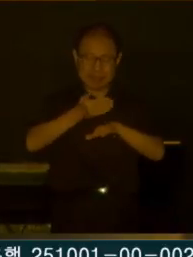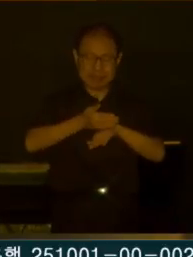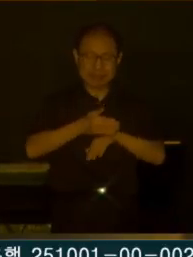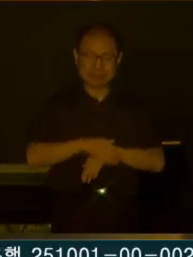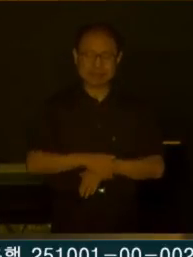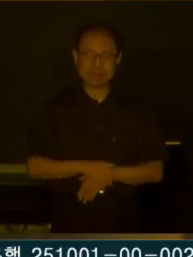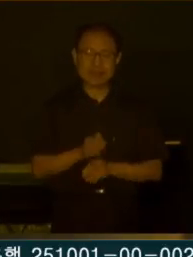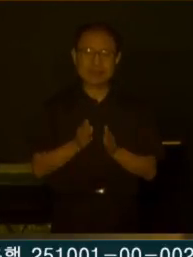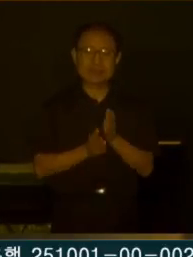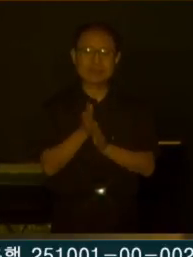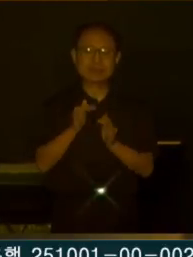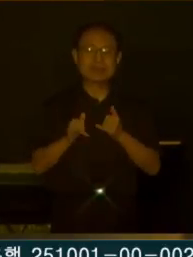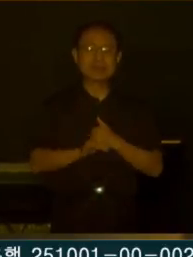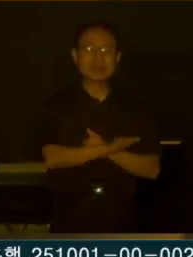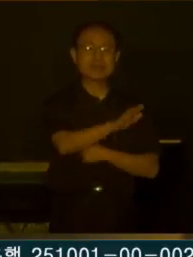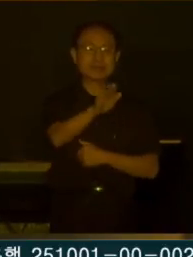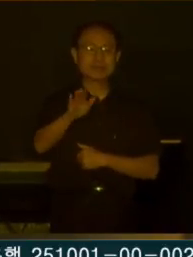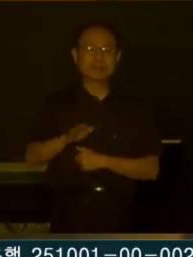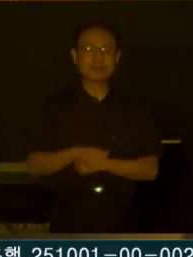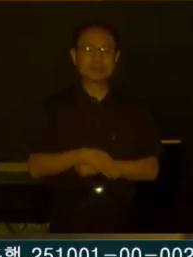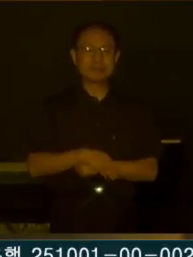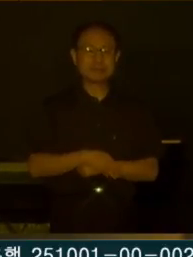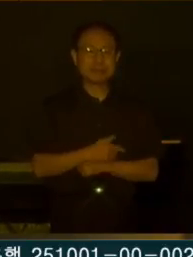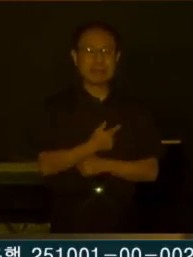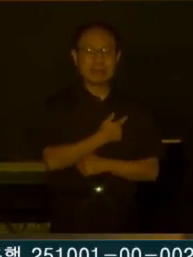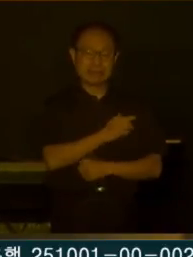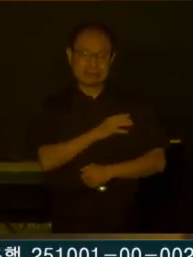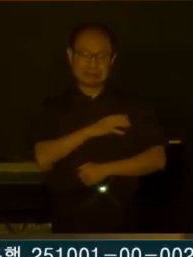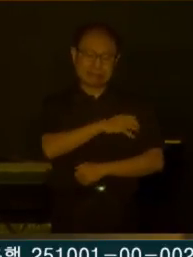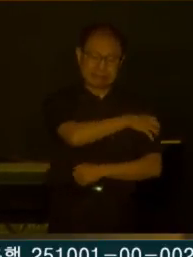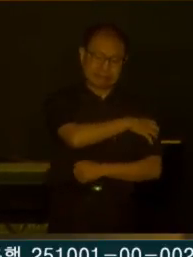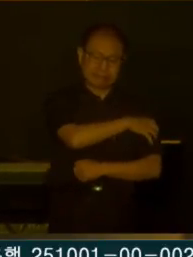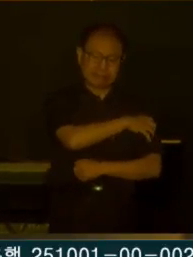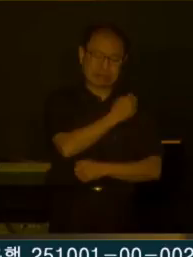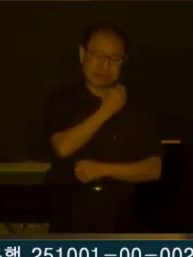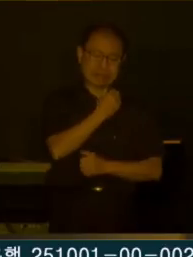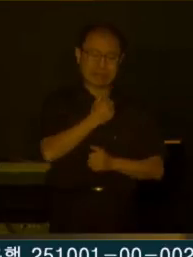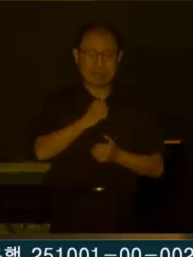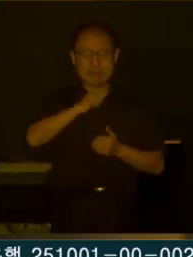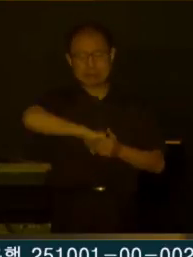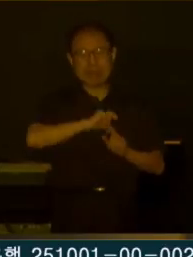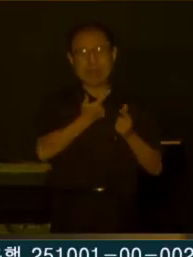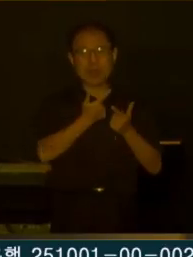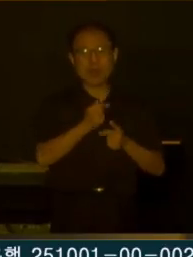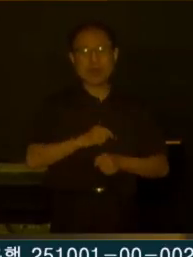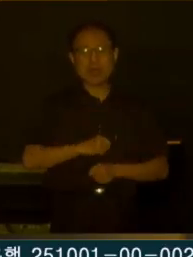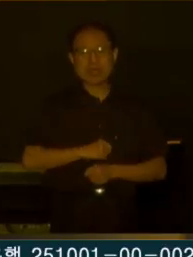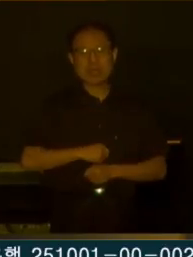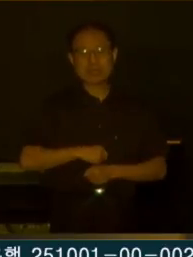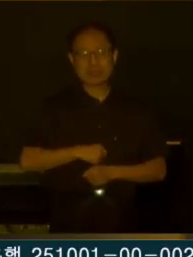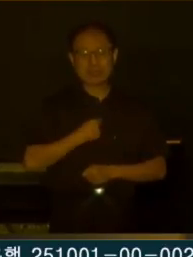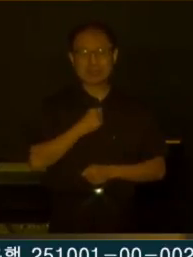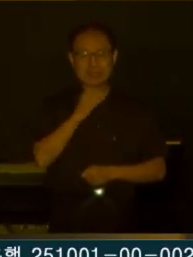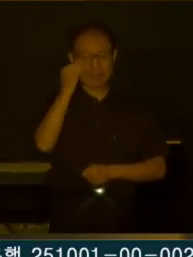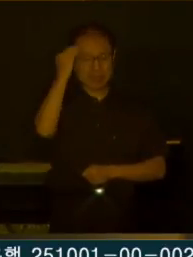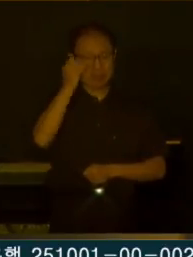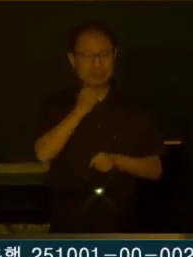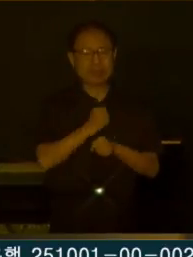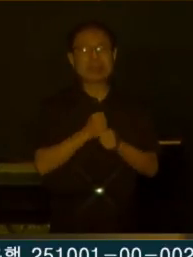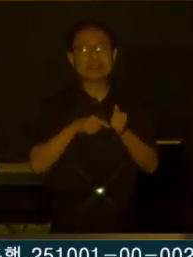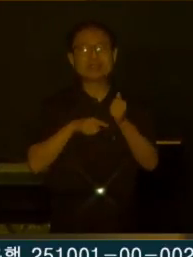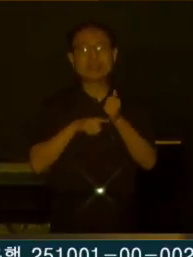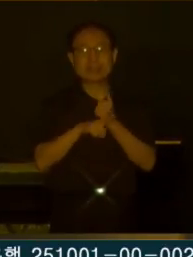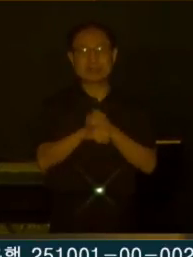고맙습니다, 시민 여러분. 거대 권력에 굴하지 않고 더 정의로운 대한민국을 만들어 달라는